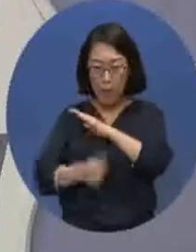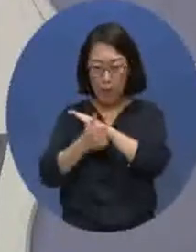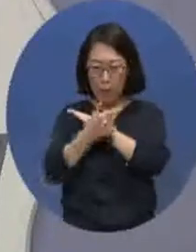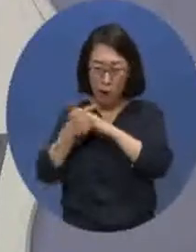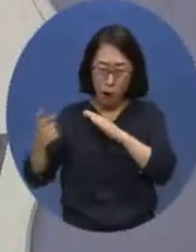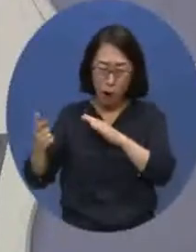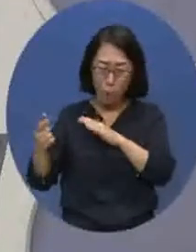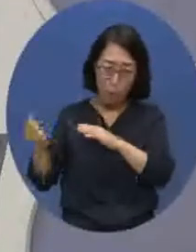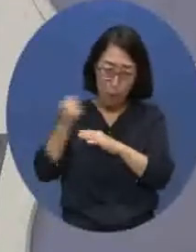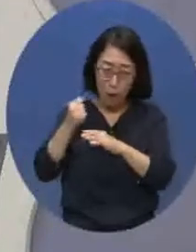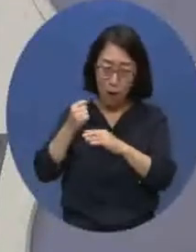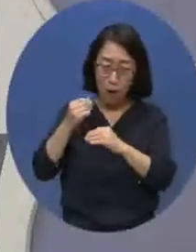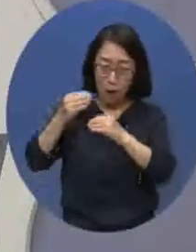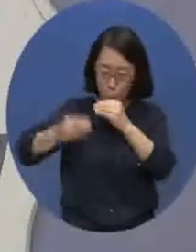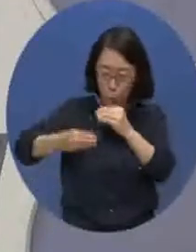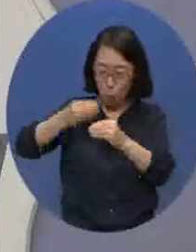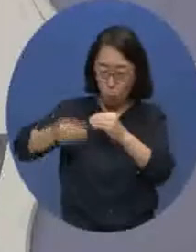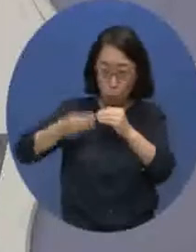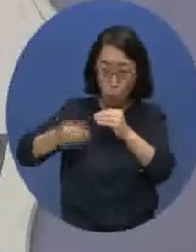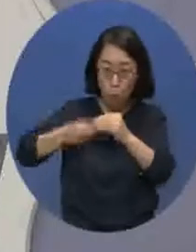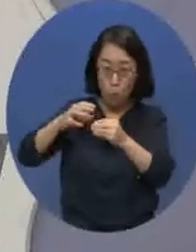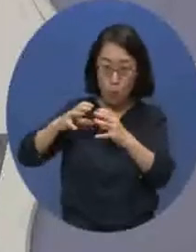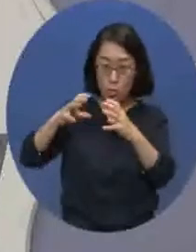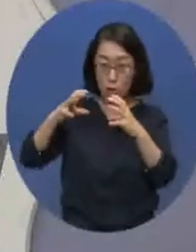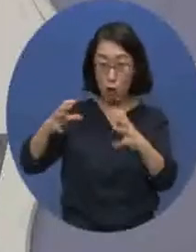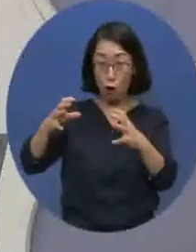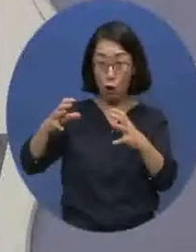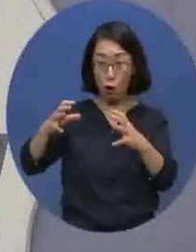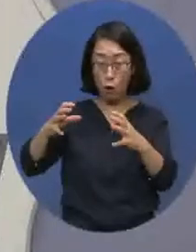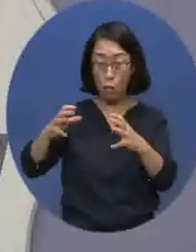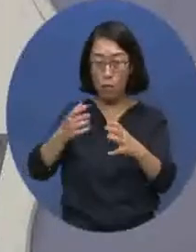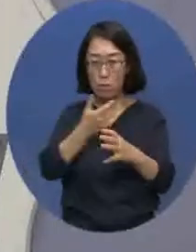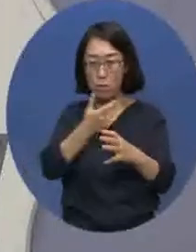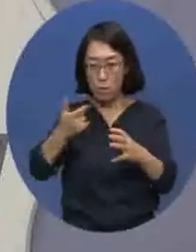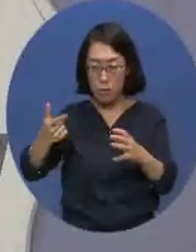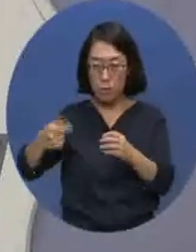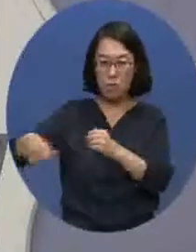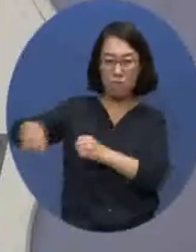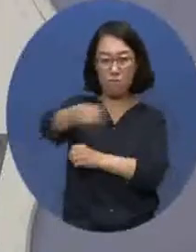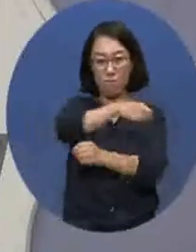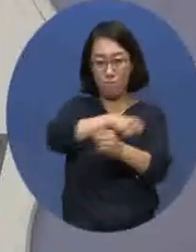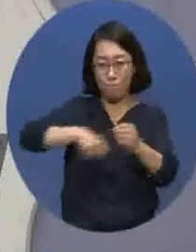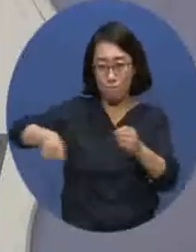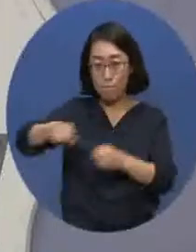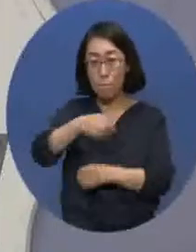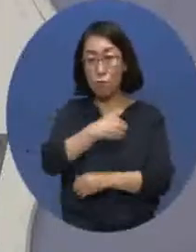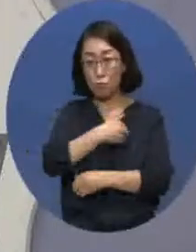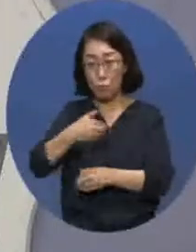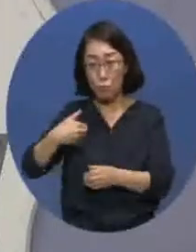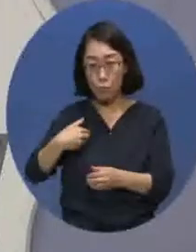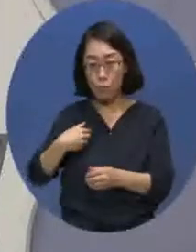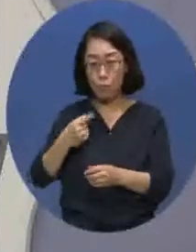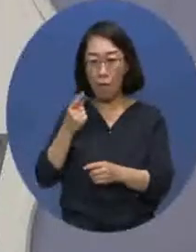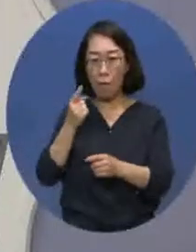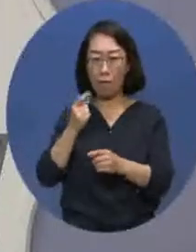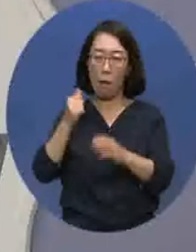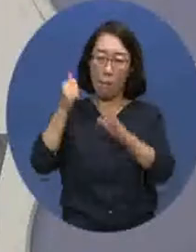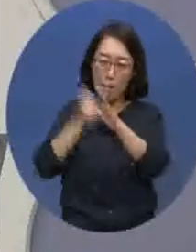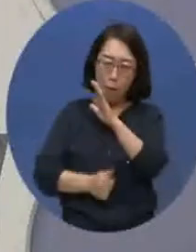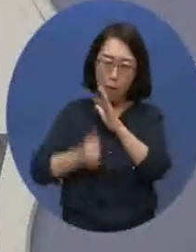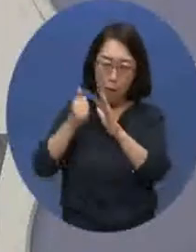큰 동아줄 도감을 수 있고 이제 이렇게 되어 지는 것처럼 3 보내 실패 라는 게